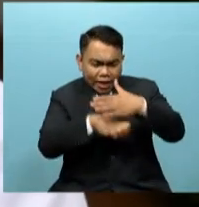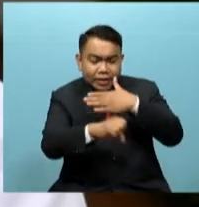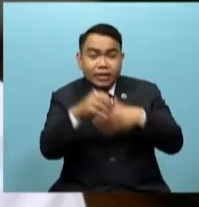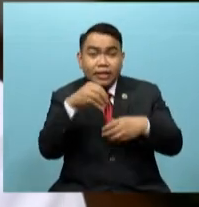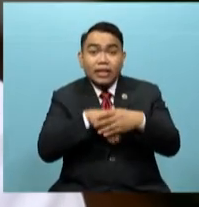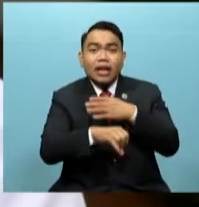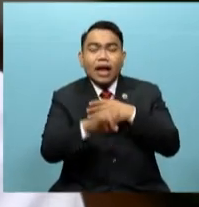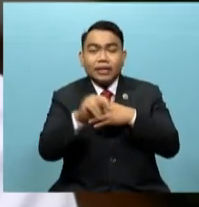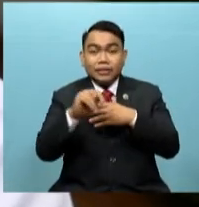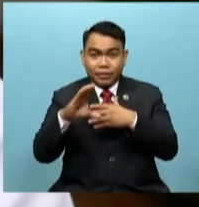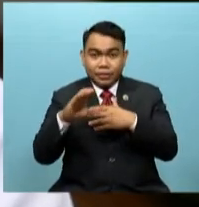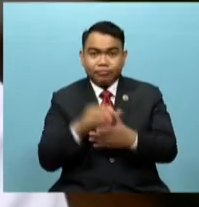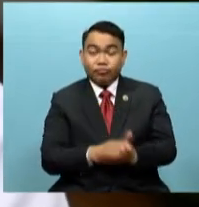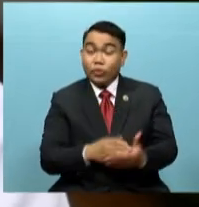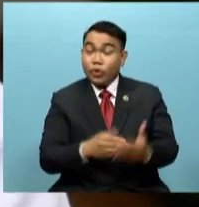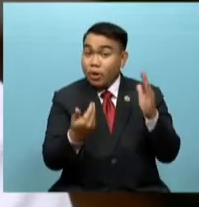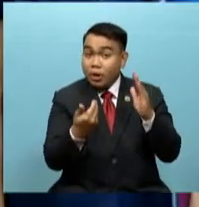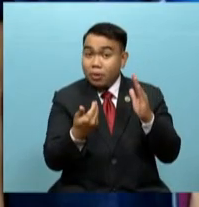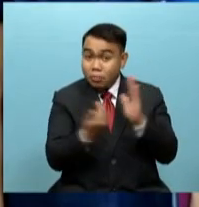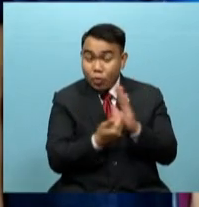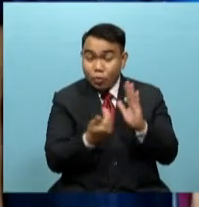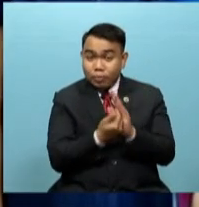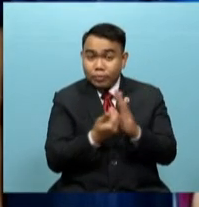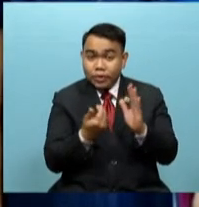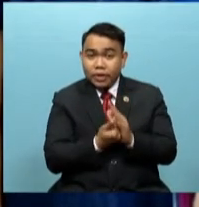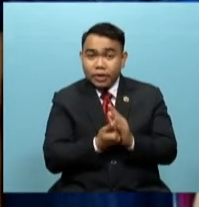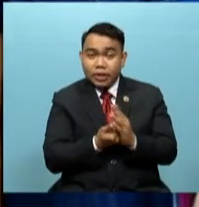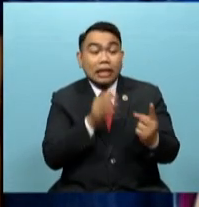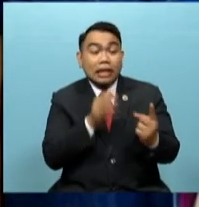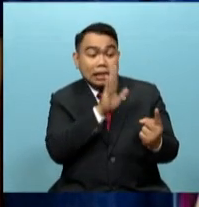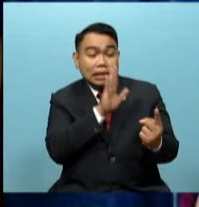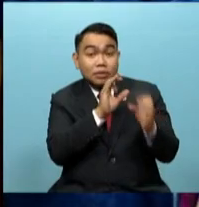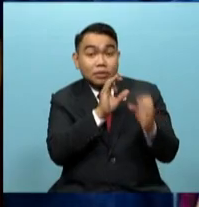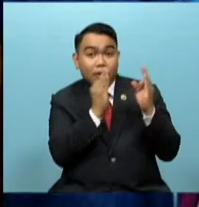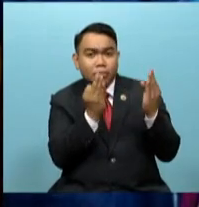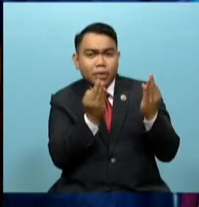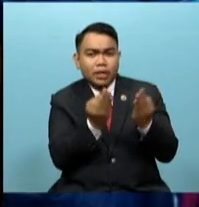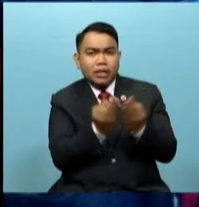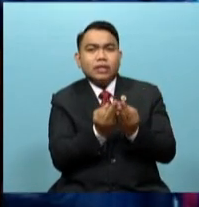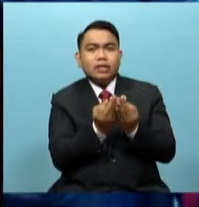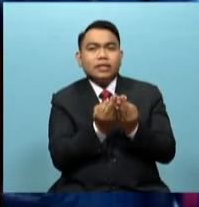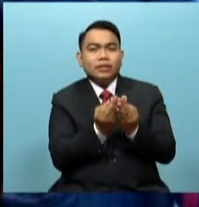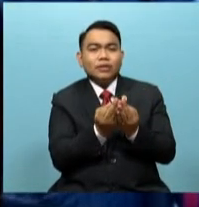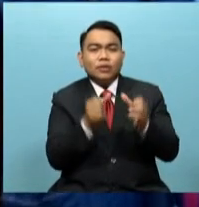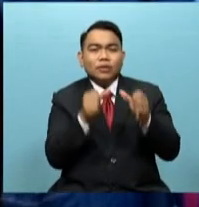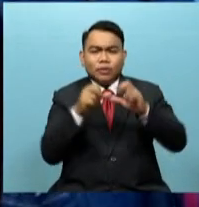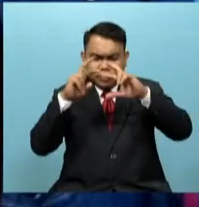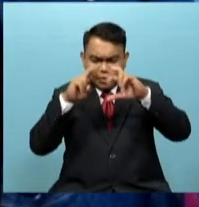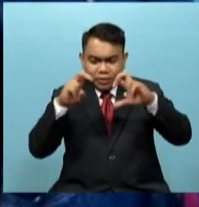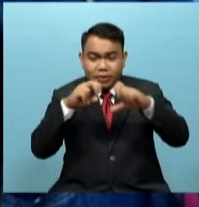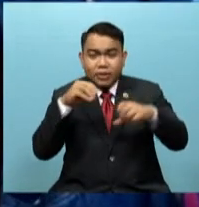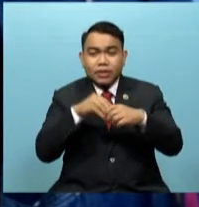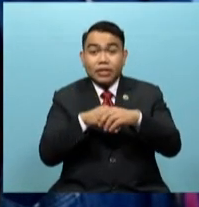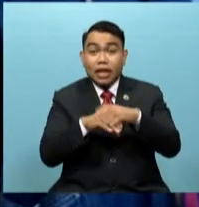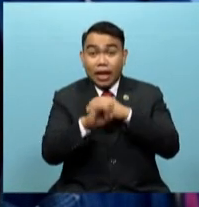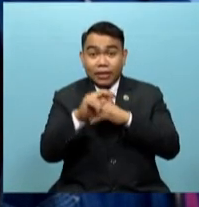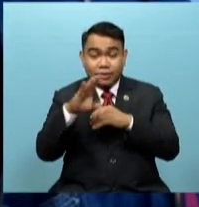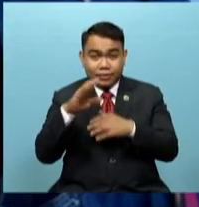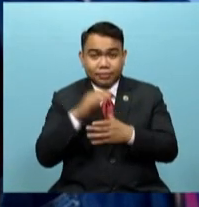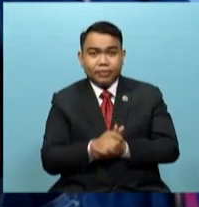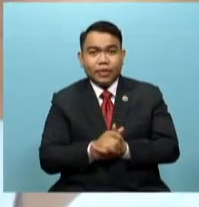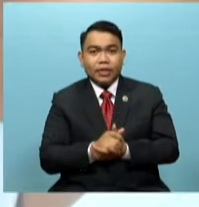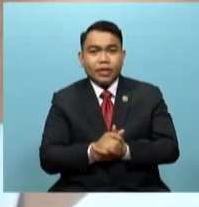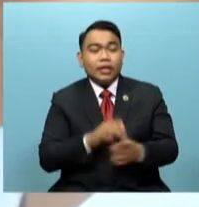Cristo. At sa katunayan po niyan, ang kanyang buong sambahayan ay nagsusuri po sa loob ng Iglesia ni Cristo. Ang kanyang